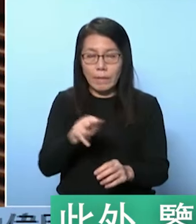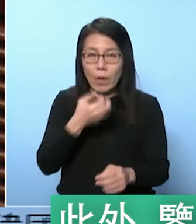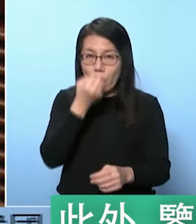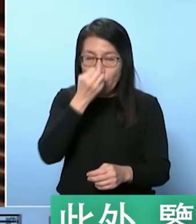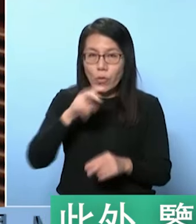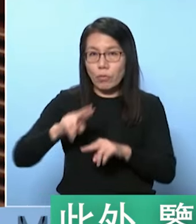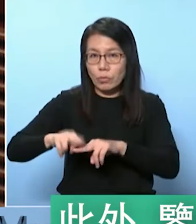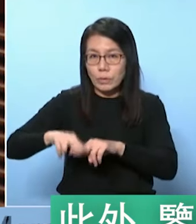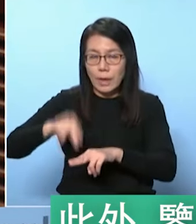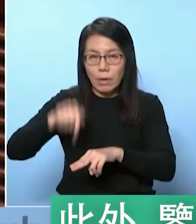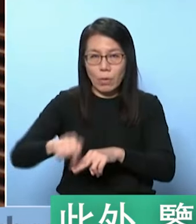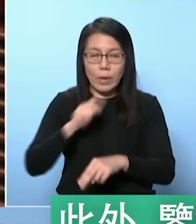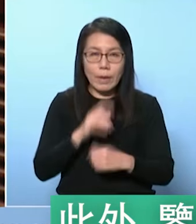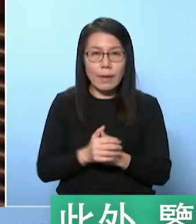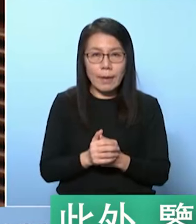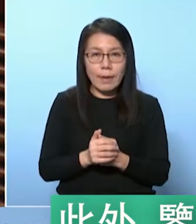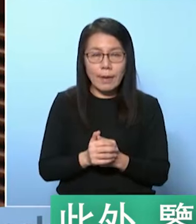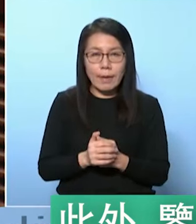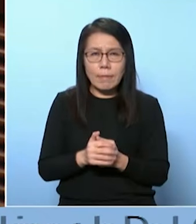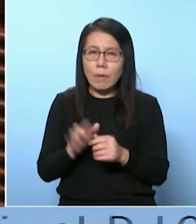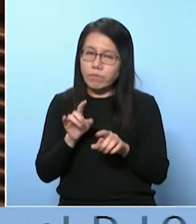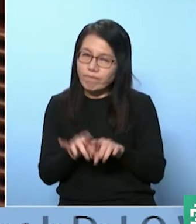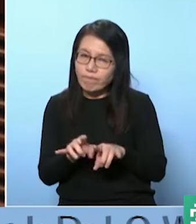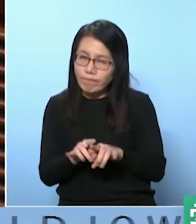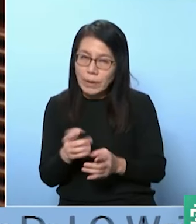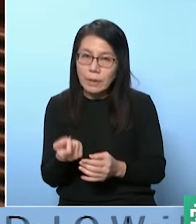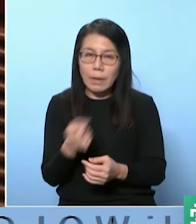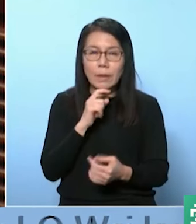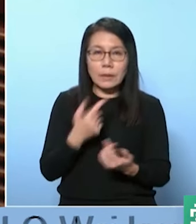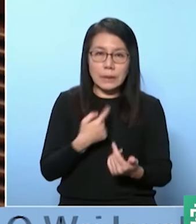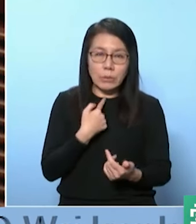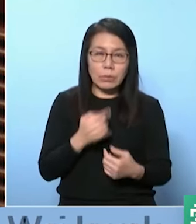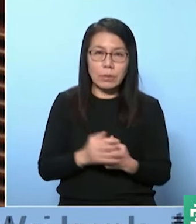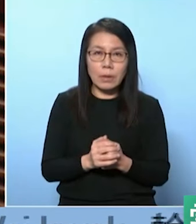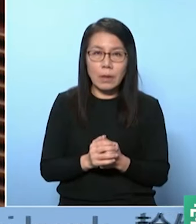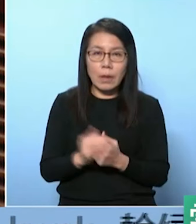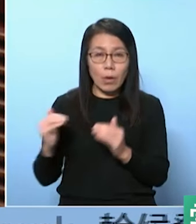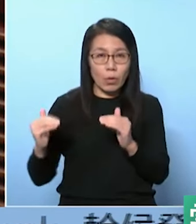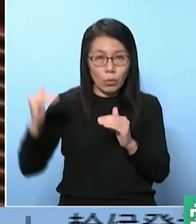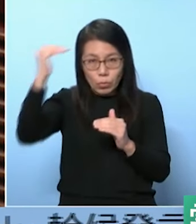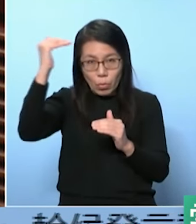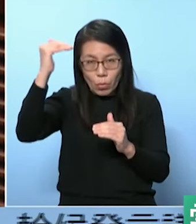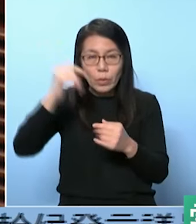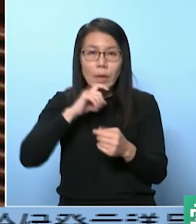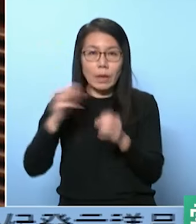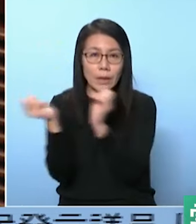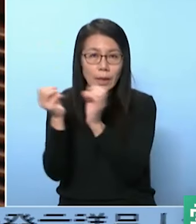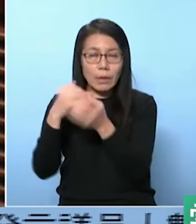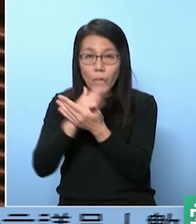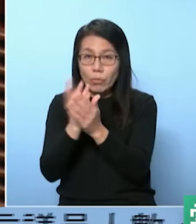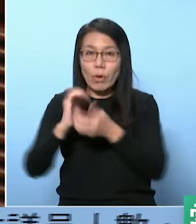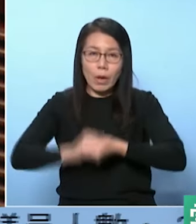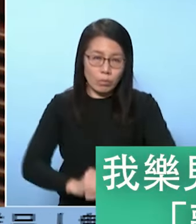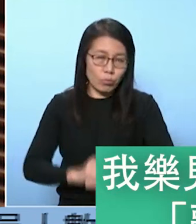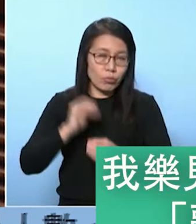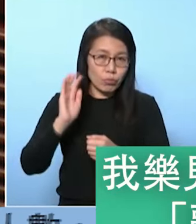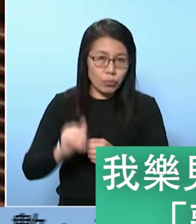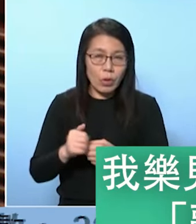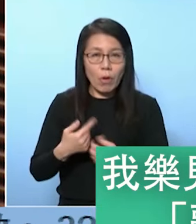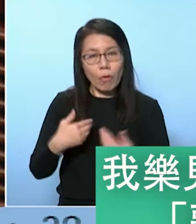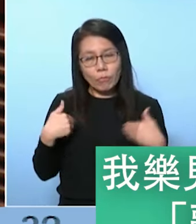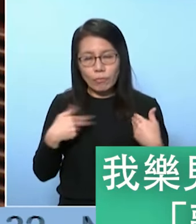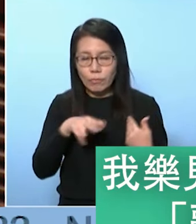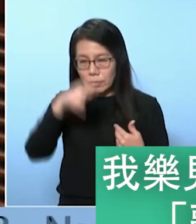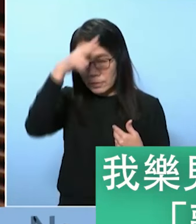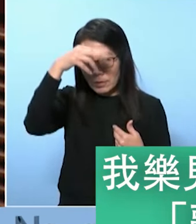香港與內地在體制上存在差異，需要高層級的商討各種合作，我樂見